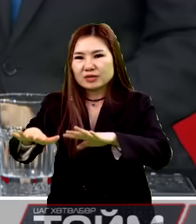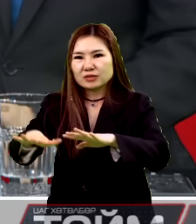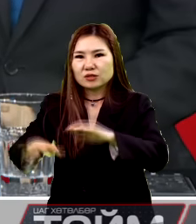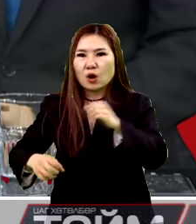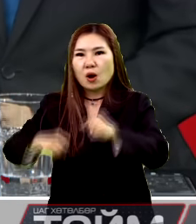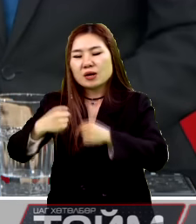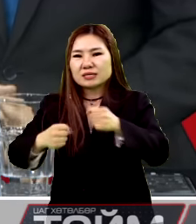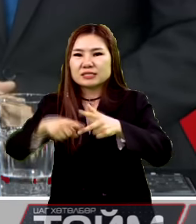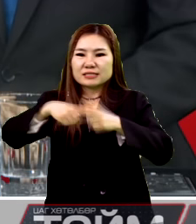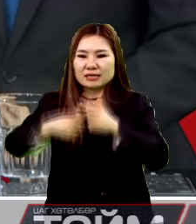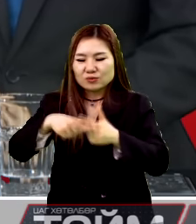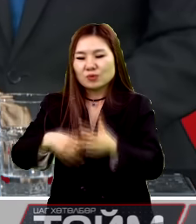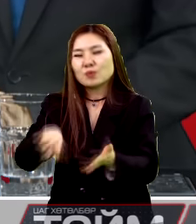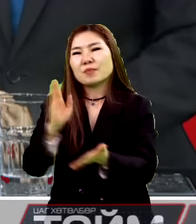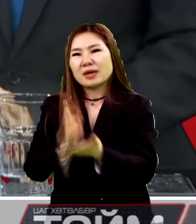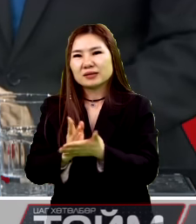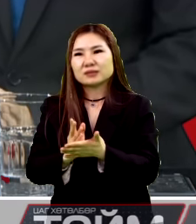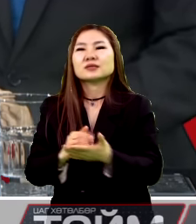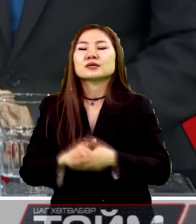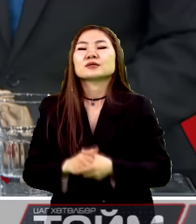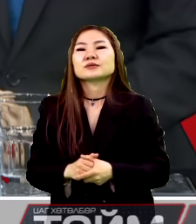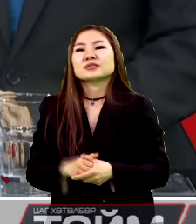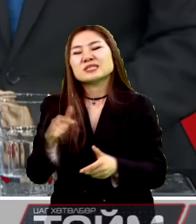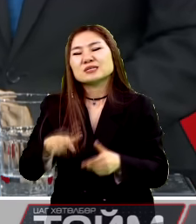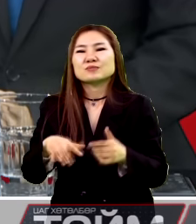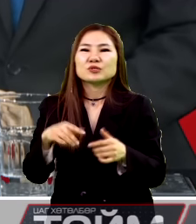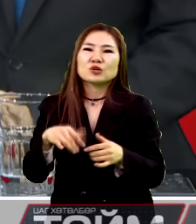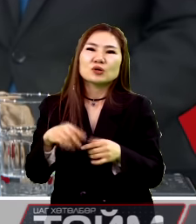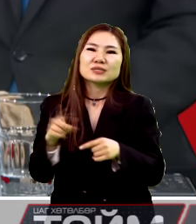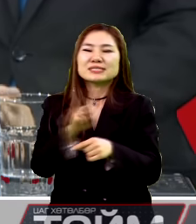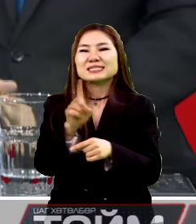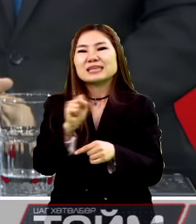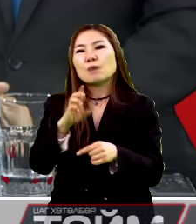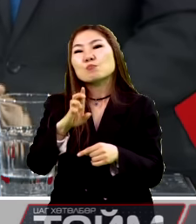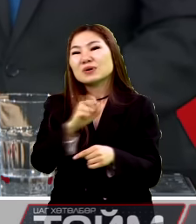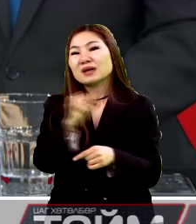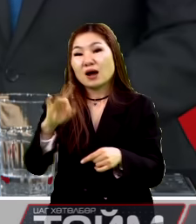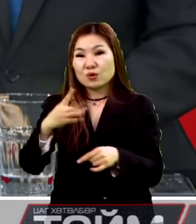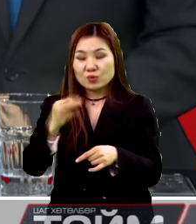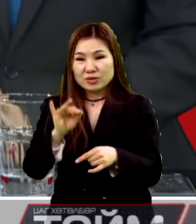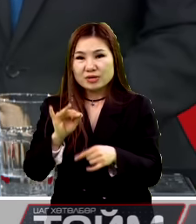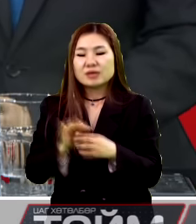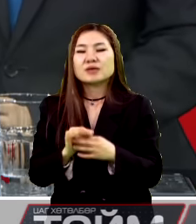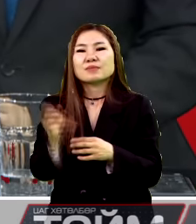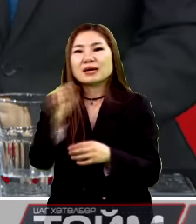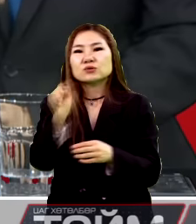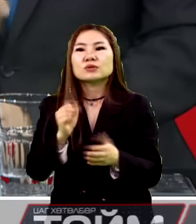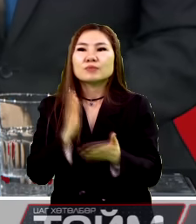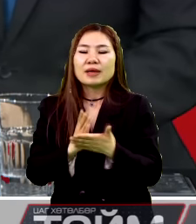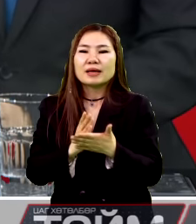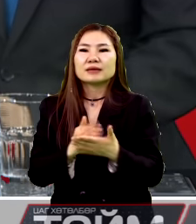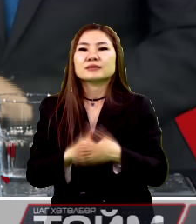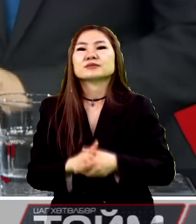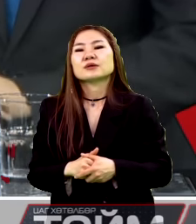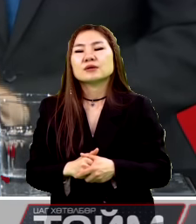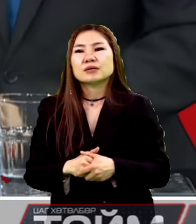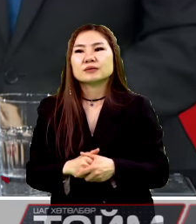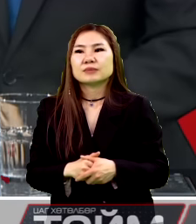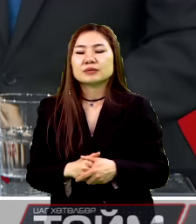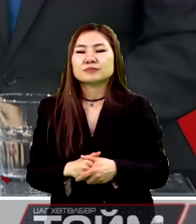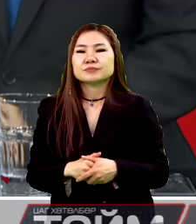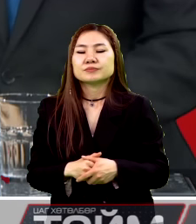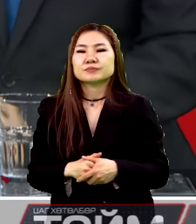мослоо хасгаад баахан хаягдтал дугуунуудаа аваач овоолчдаг ч гэдэг юм лээ. Ийм замбраагүй байдал байгааг бол яг одоо тэр хотын дарга лайвуудаас